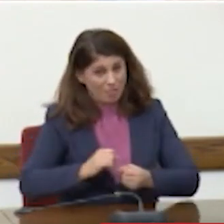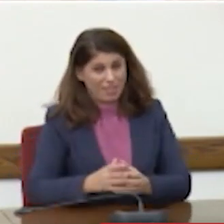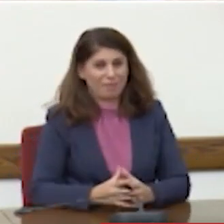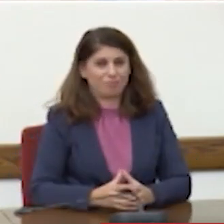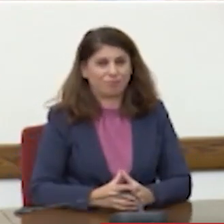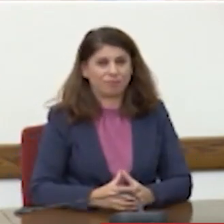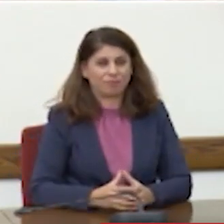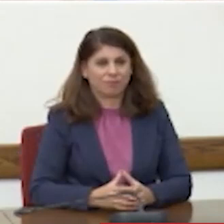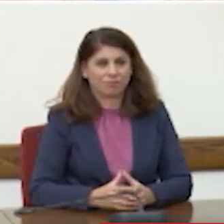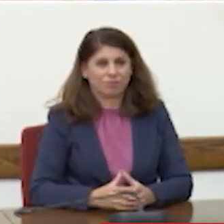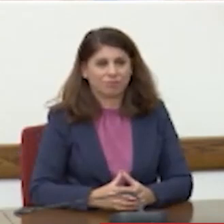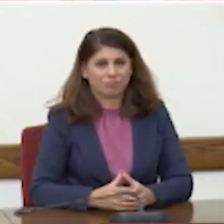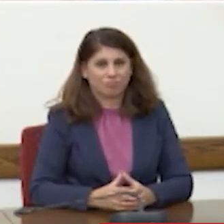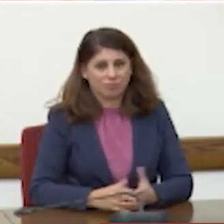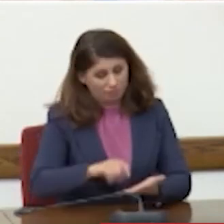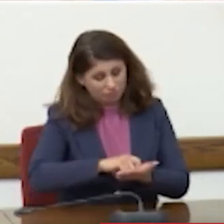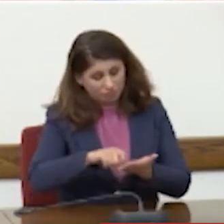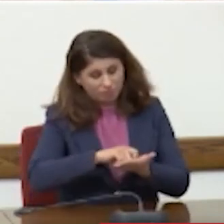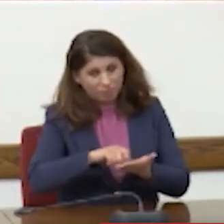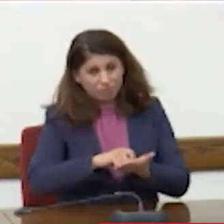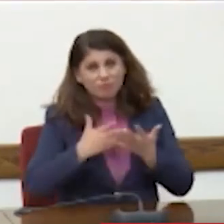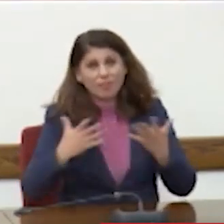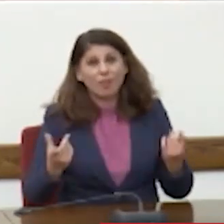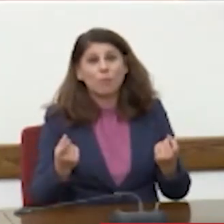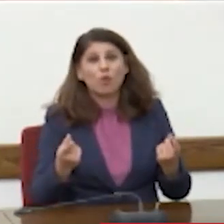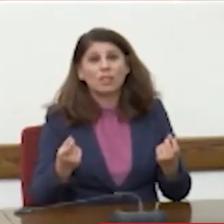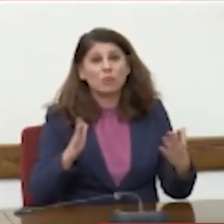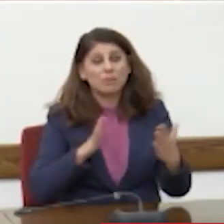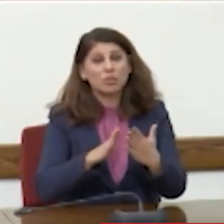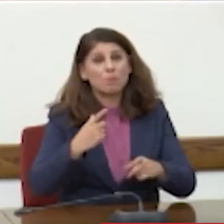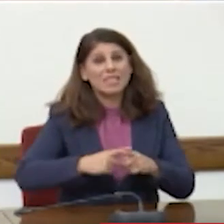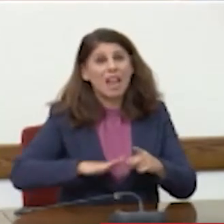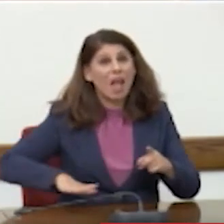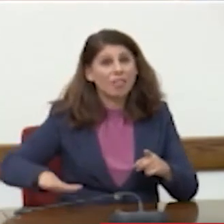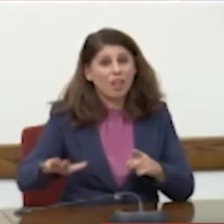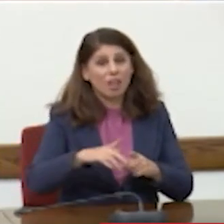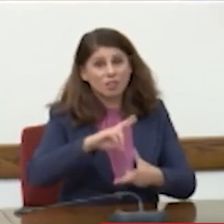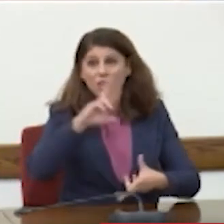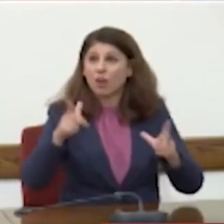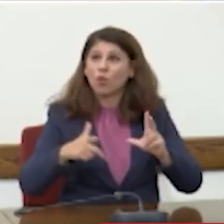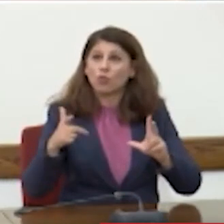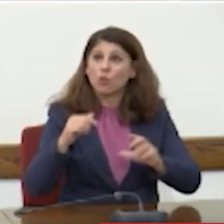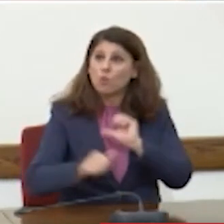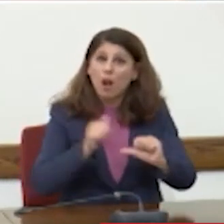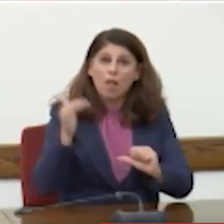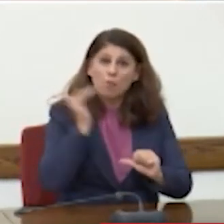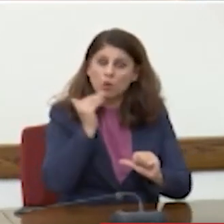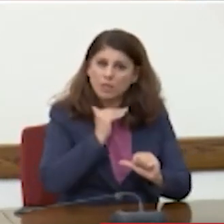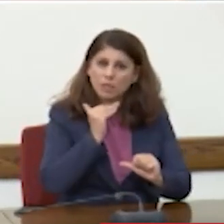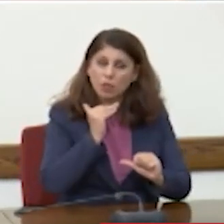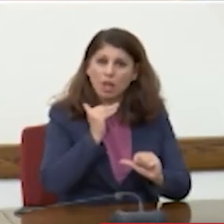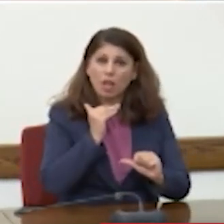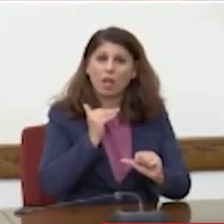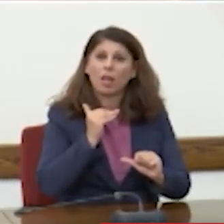δυναμική αντιμετώπιση του δημογραφικού μαρασμού της χώρας, το νούμερο ένα εθνικό κίνδυνο, οι κυβερνητικές πολιτικές φαίνεται ότι επικεντρώνονται